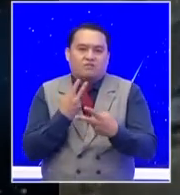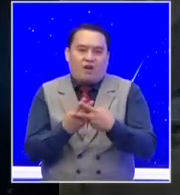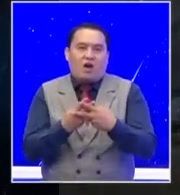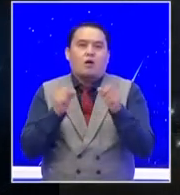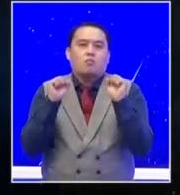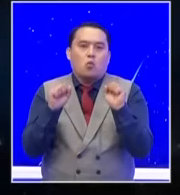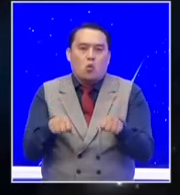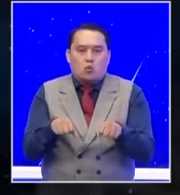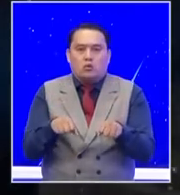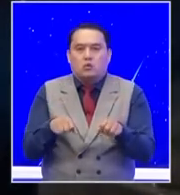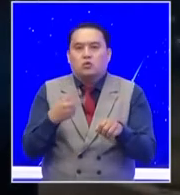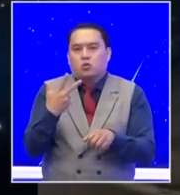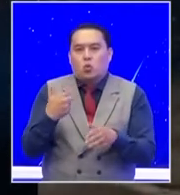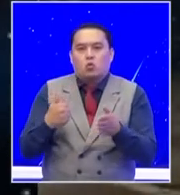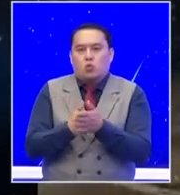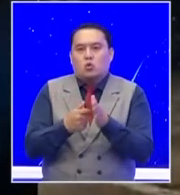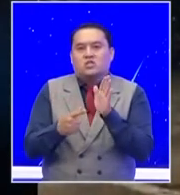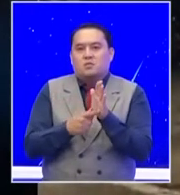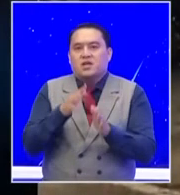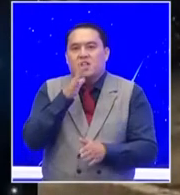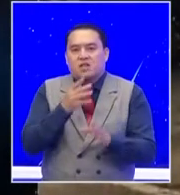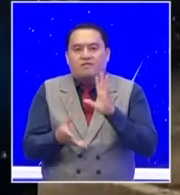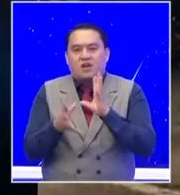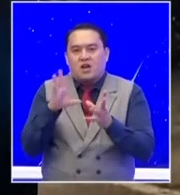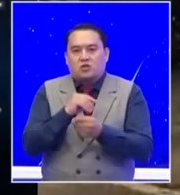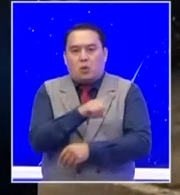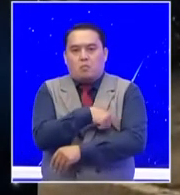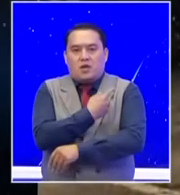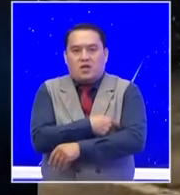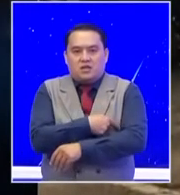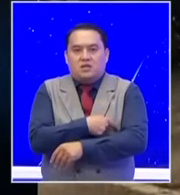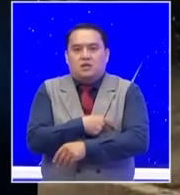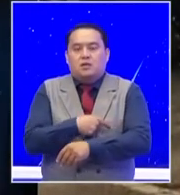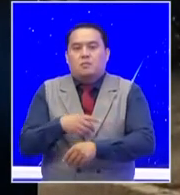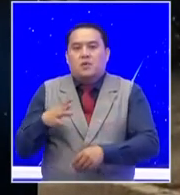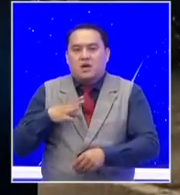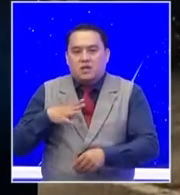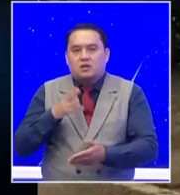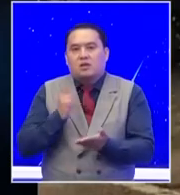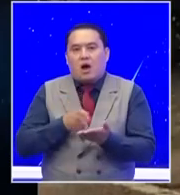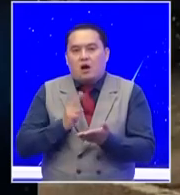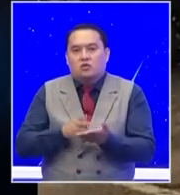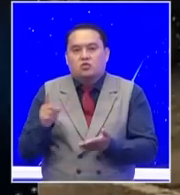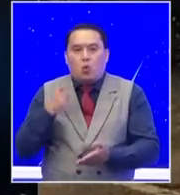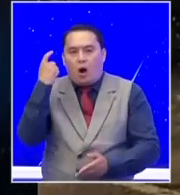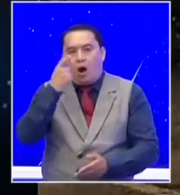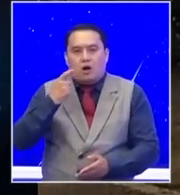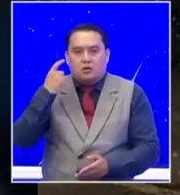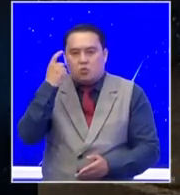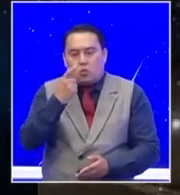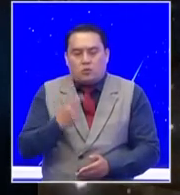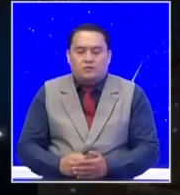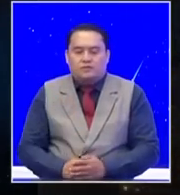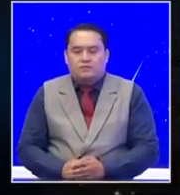свободы на срок от 3 до 7 лет. По результатам медицинского освидетельствования было доказано наличие алкоголя в